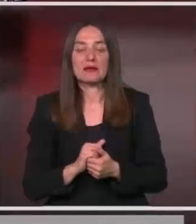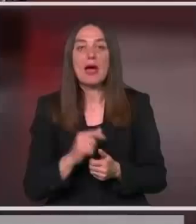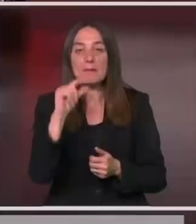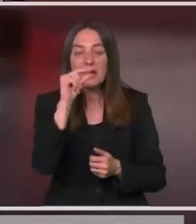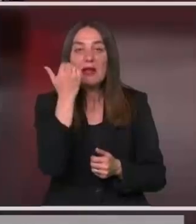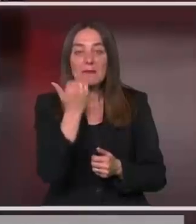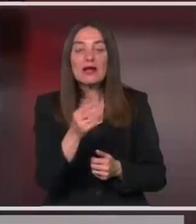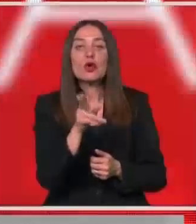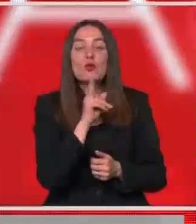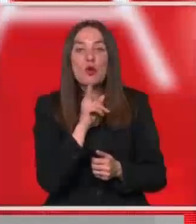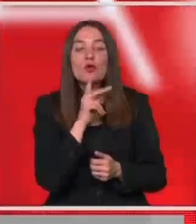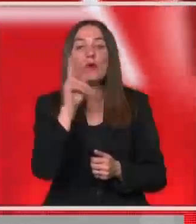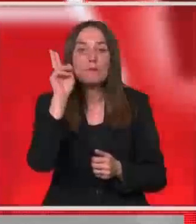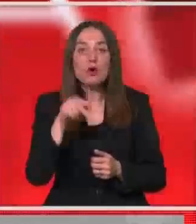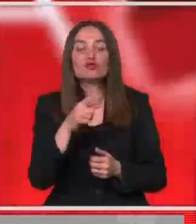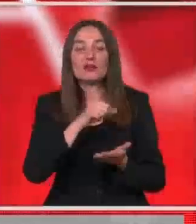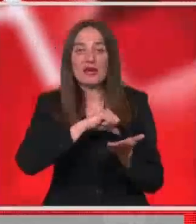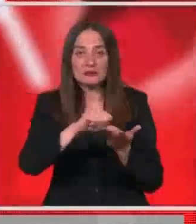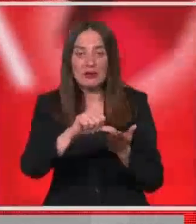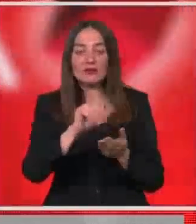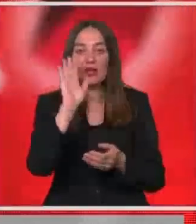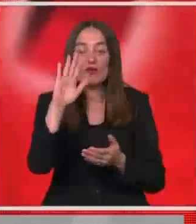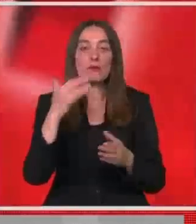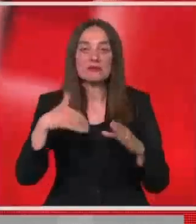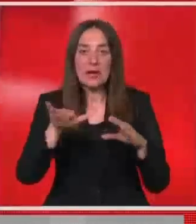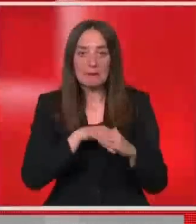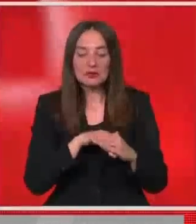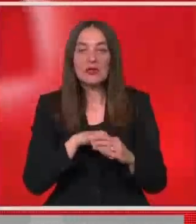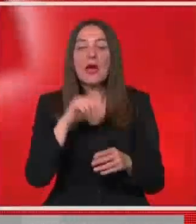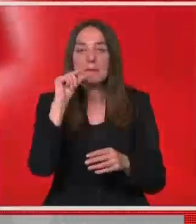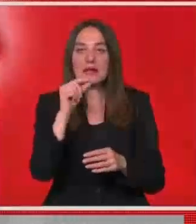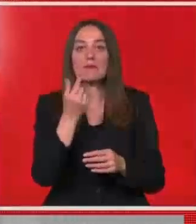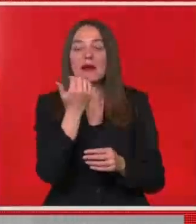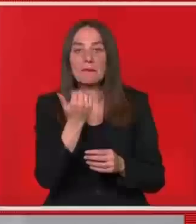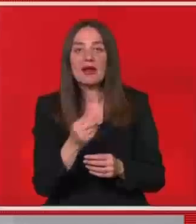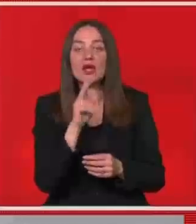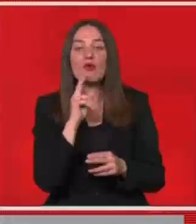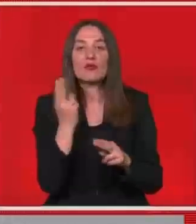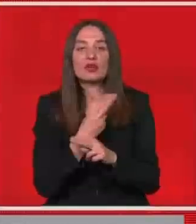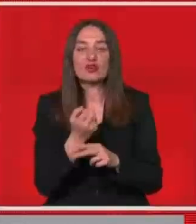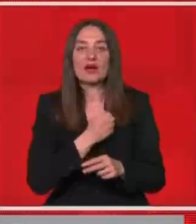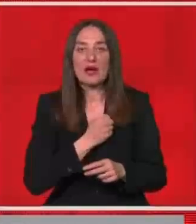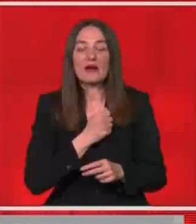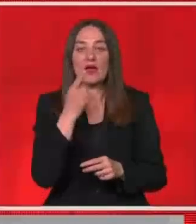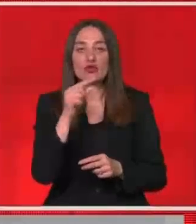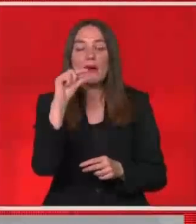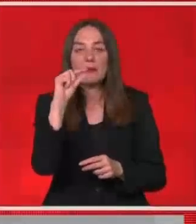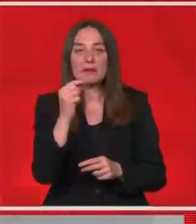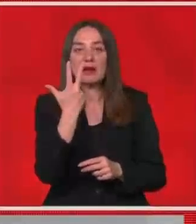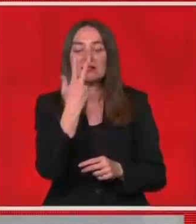minimalnu platu koju možeš da isplatiš tvojim zaposlenima je minimalna plata koju država garantuje, to je taj